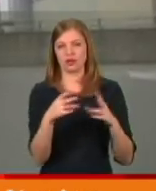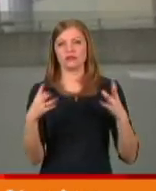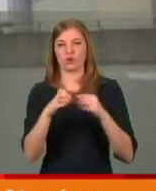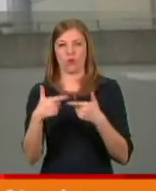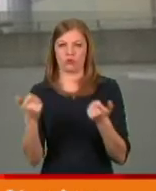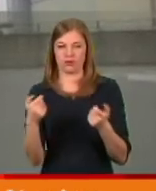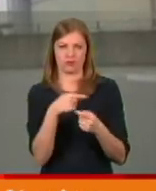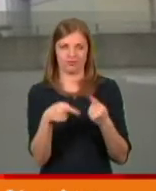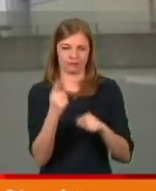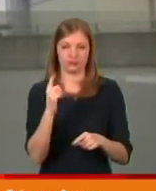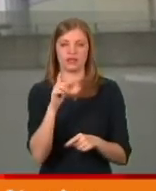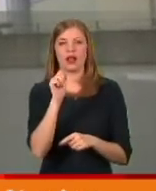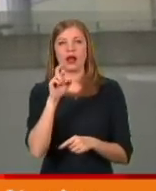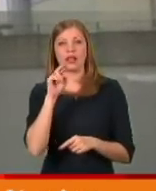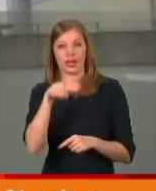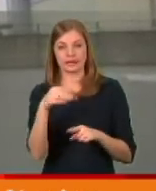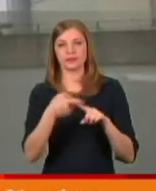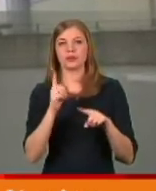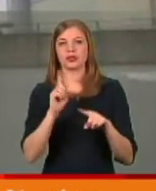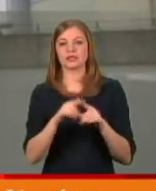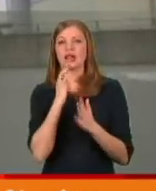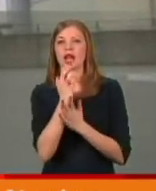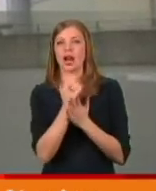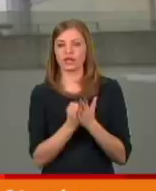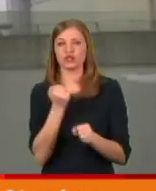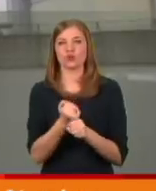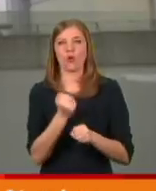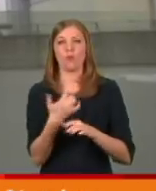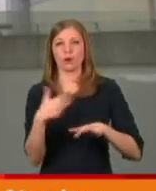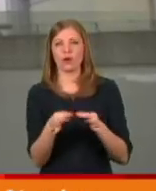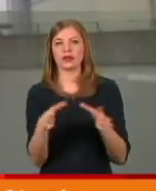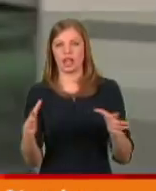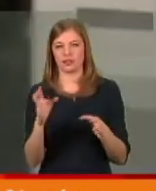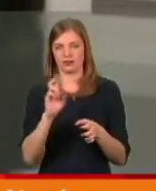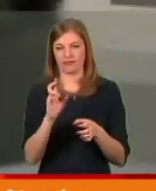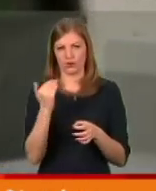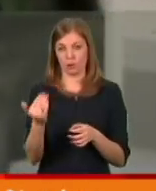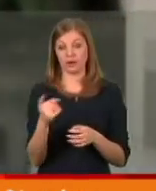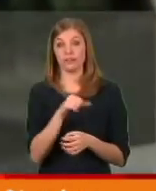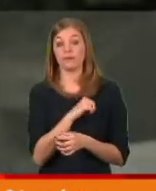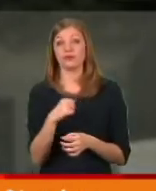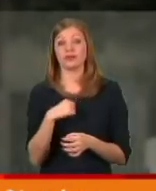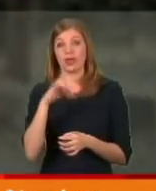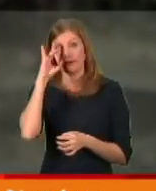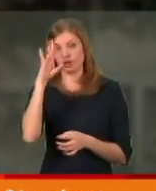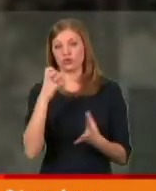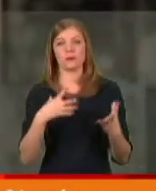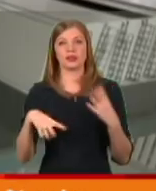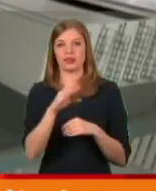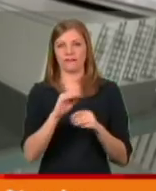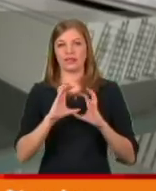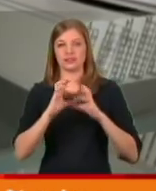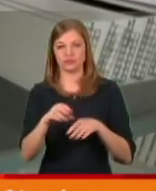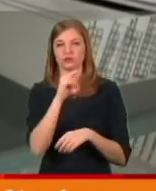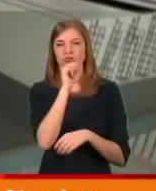спільного з готелем не має. Хаят – це хранилище отработаного ядерного топлива. Найвідоміша на весь світ